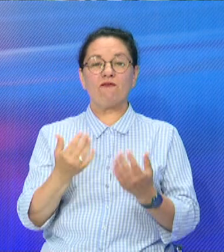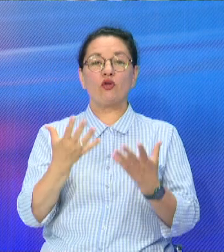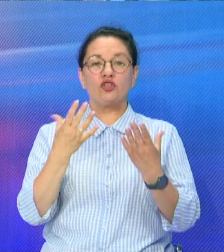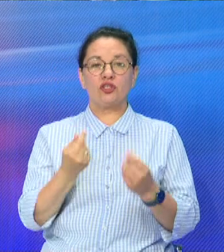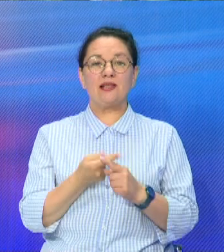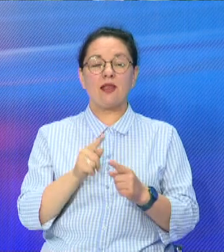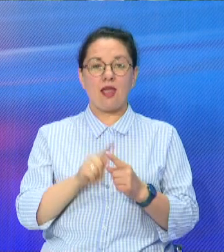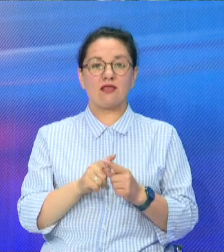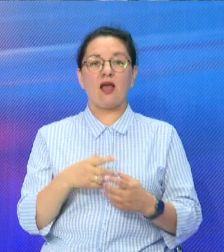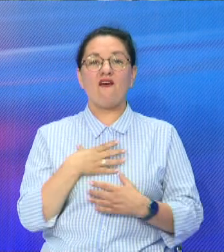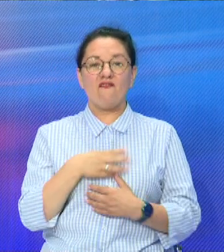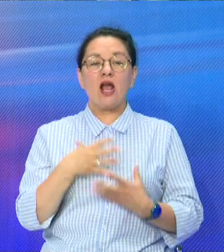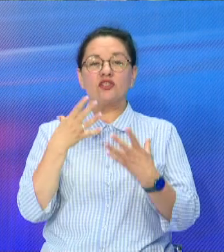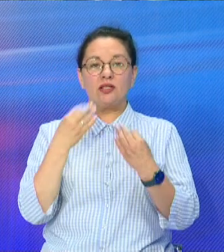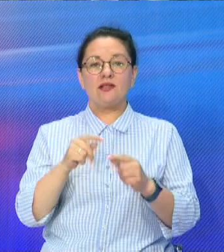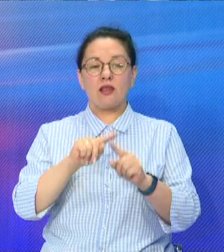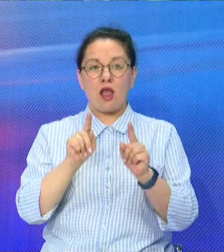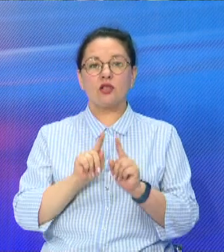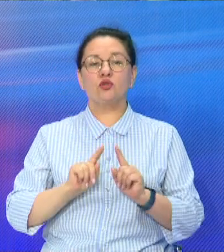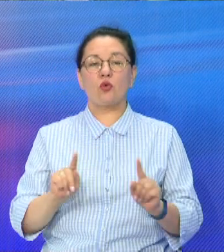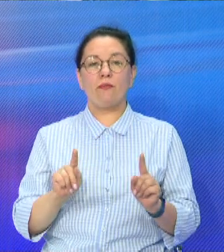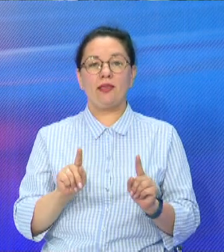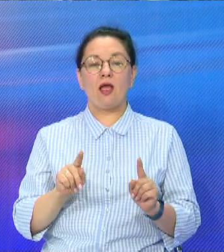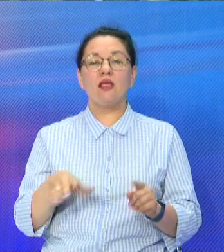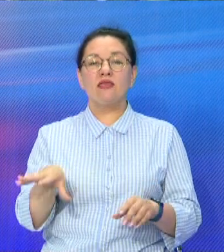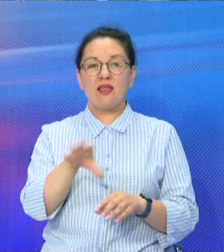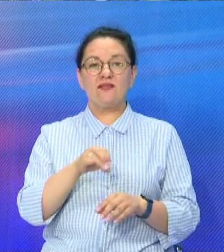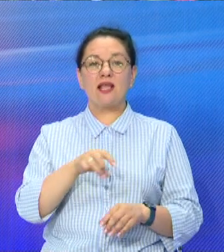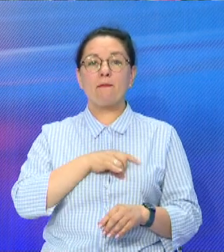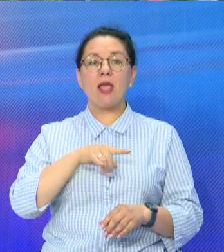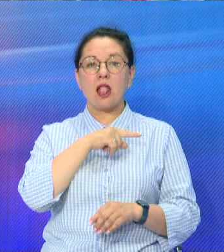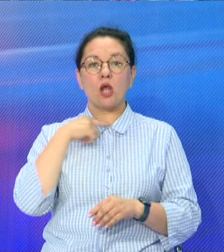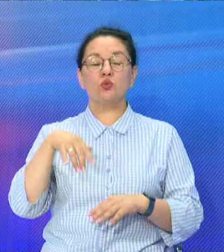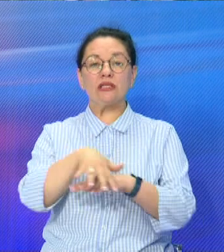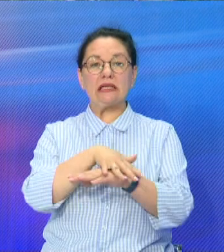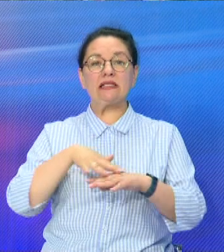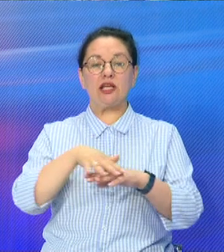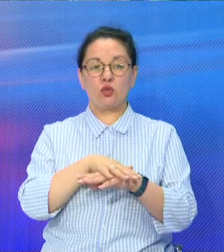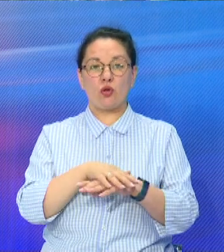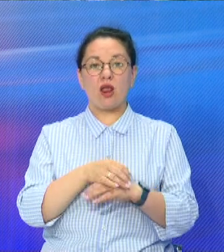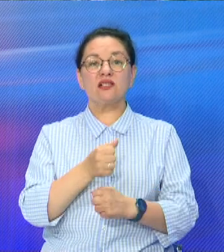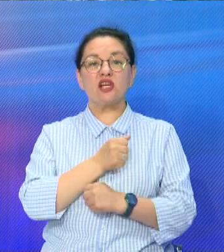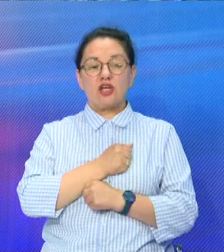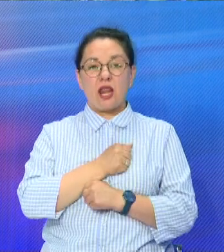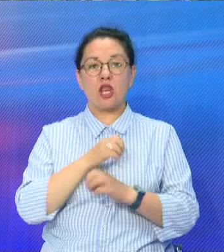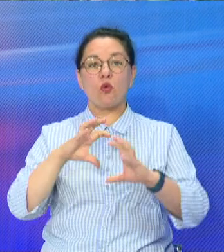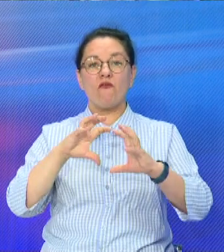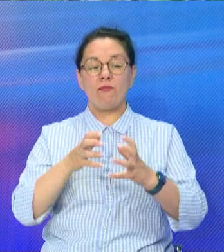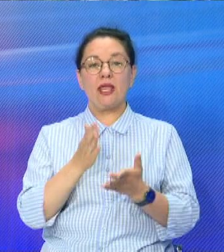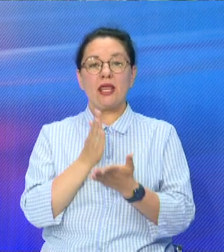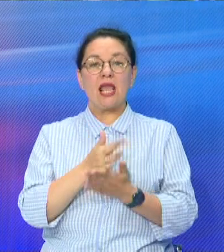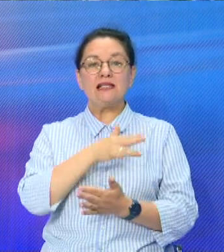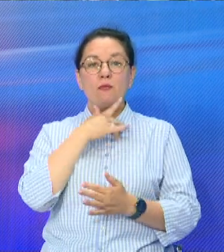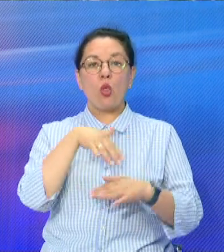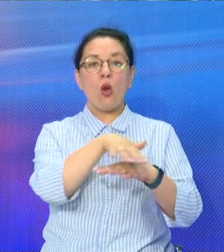каждого особенно на наших территориях потому что к сожалению в мире есть много стран и